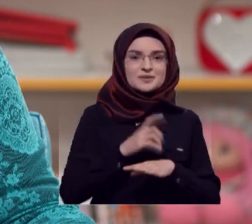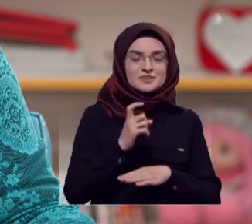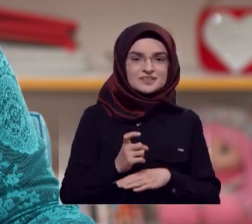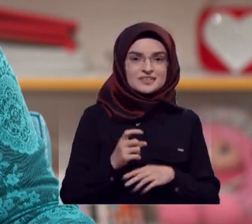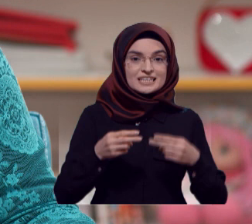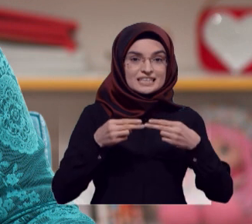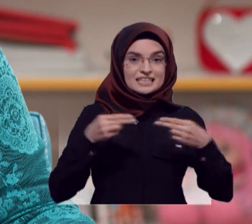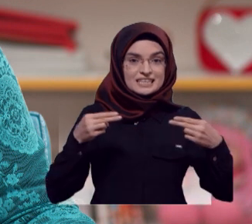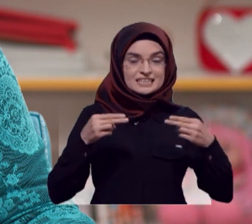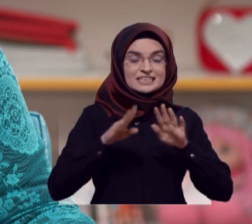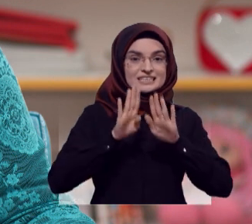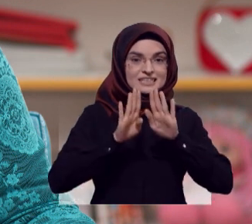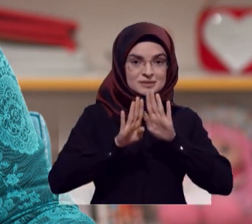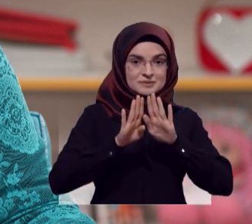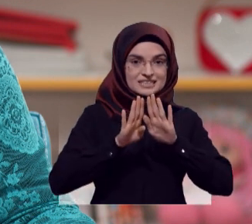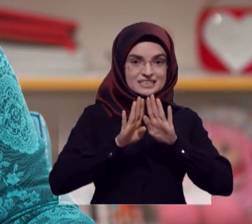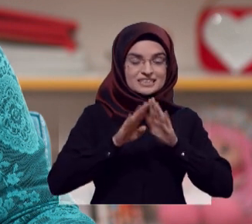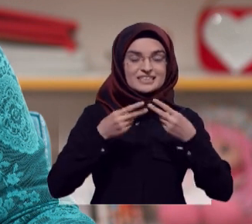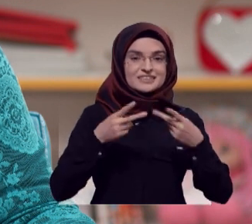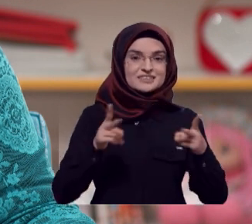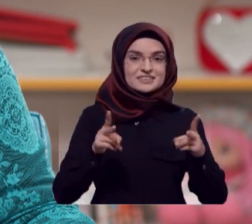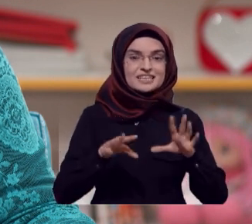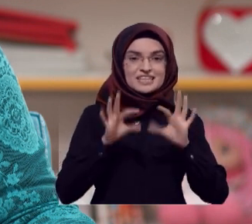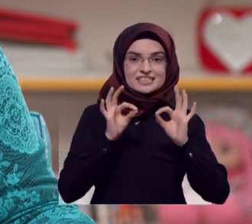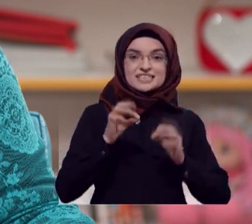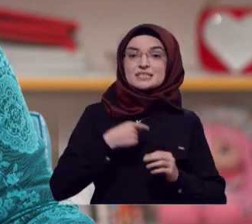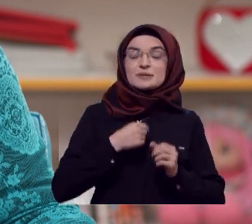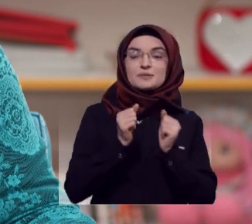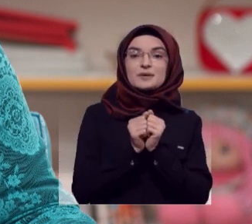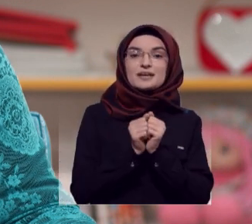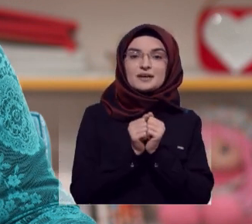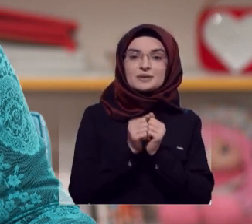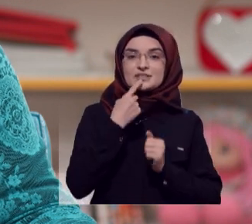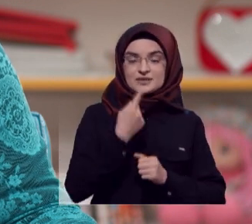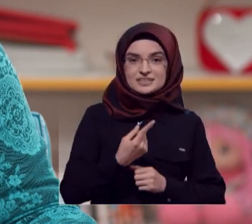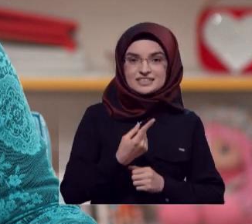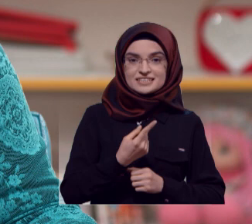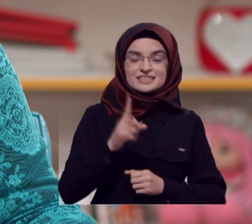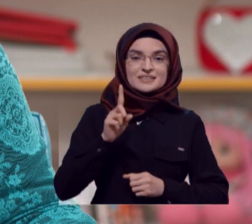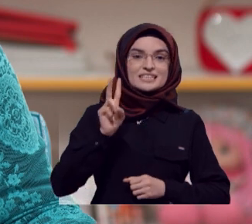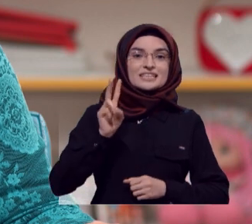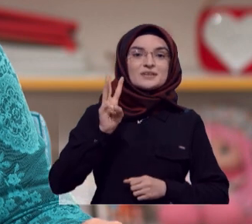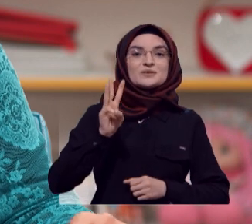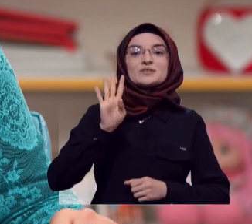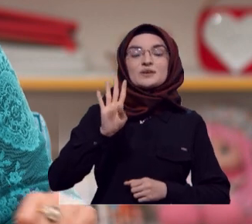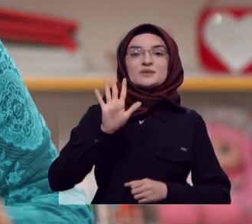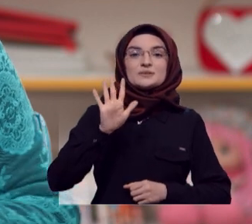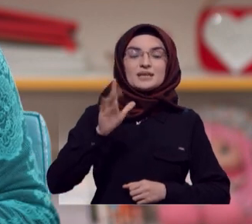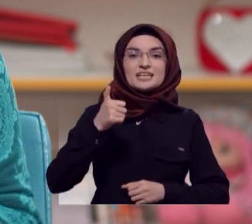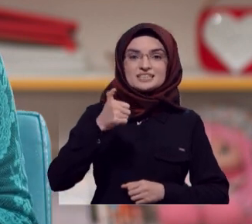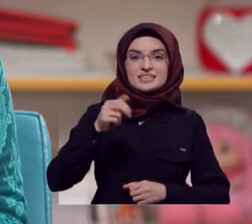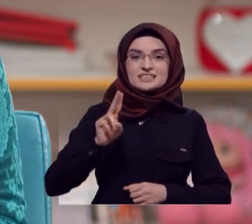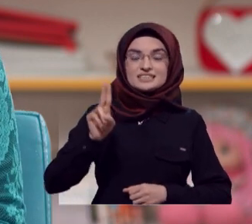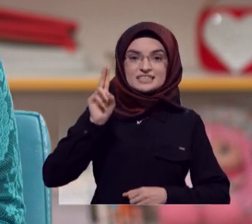Hikaye diyarının kapılarını açıyorduk. Hazırsanız benimle birlikte sayabilirsiniz. 1, 2, 3,